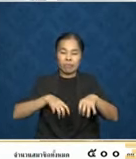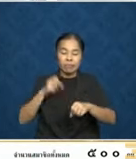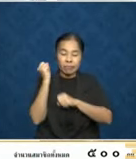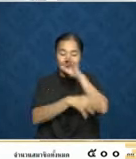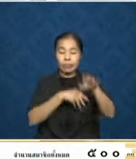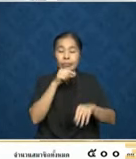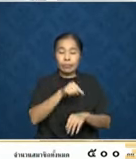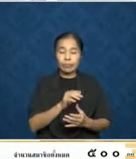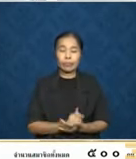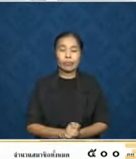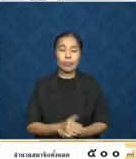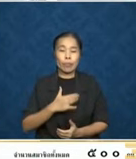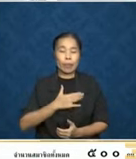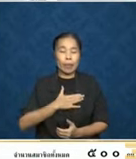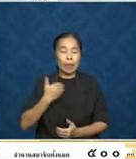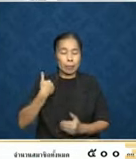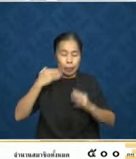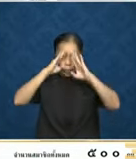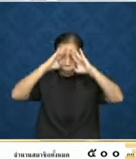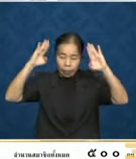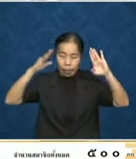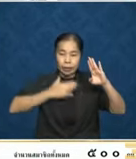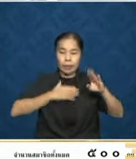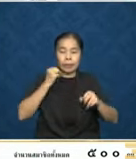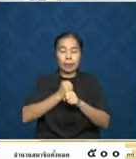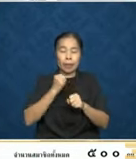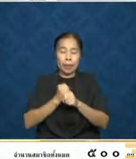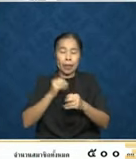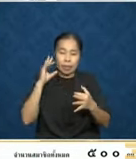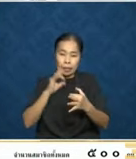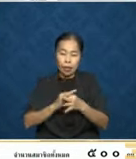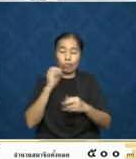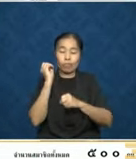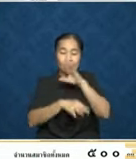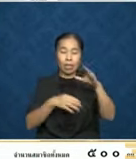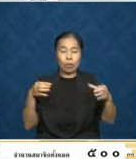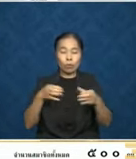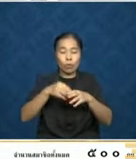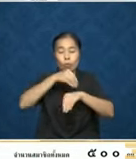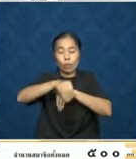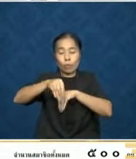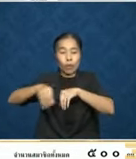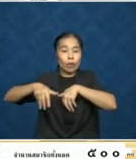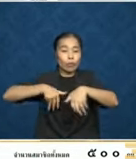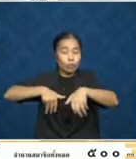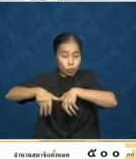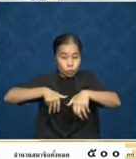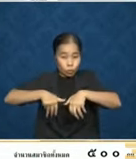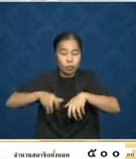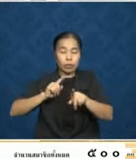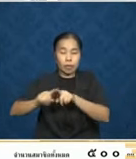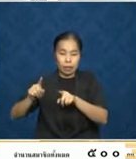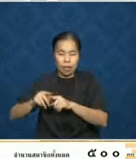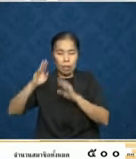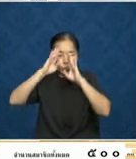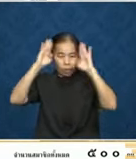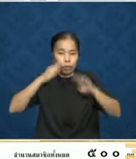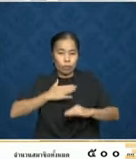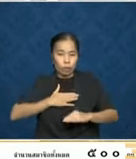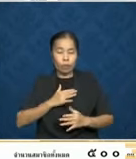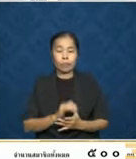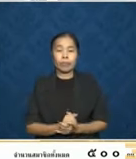เนี่ยผมมีประสบการณ์ทำงานขยะกับเครือข่ายชุมชนแล้วก็หน่วยงานและองค์กรต่างๆเหล่านี้ท่านประธานผ